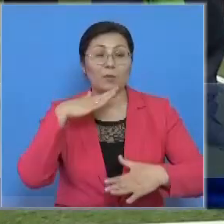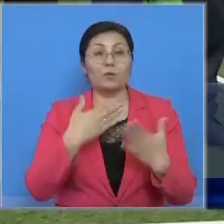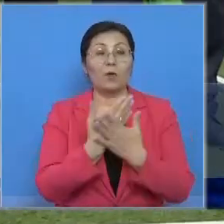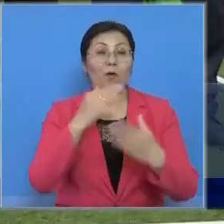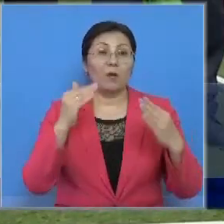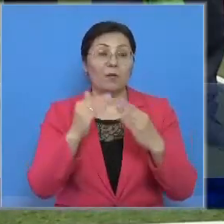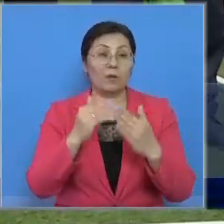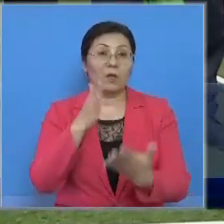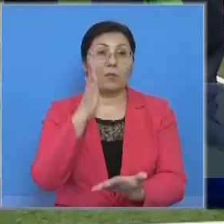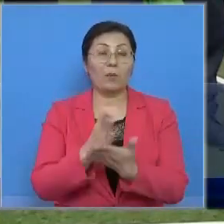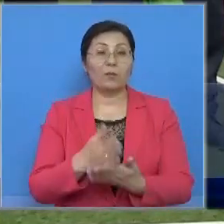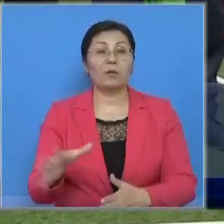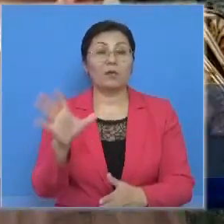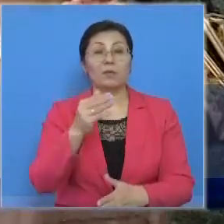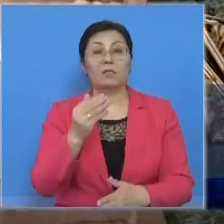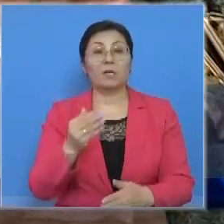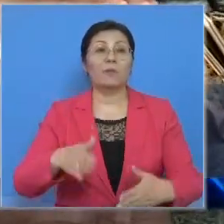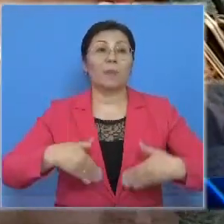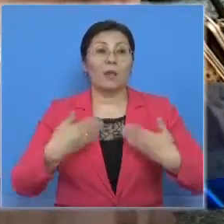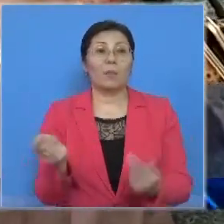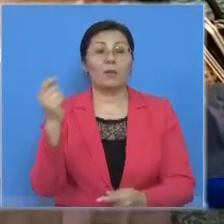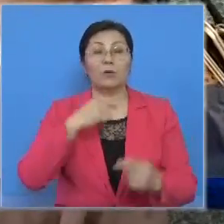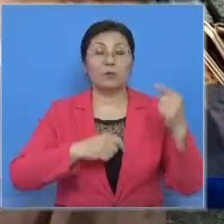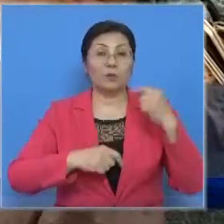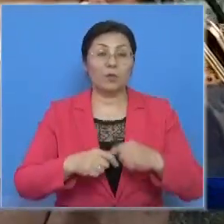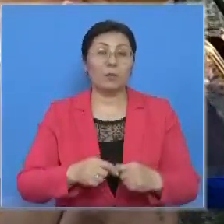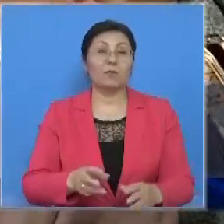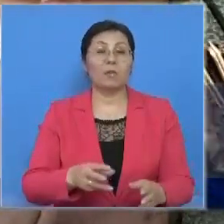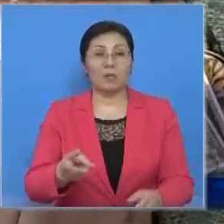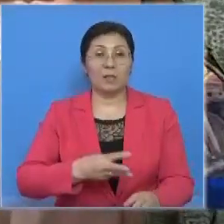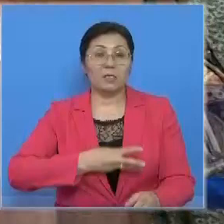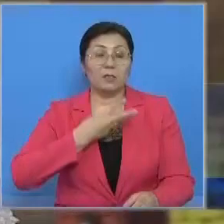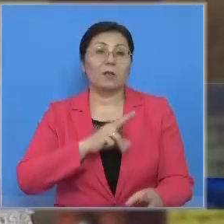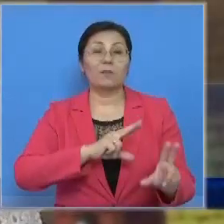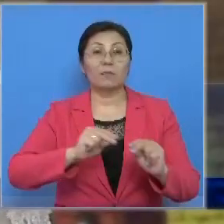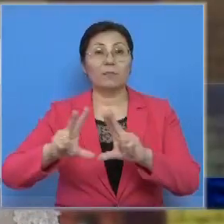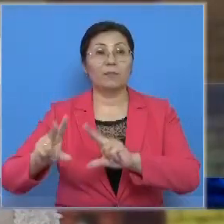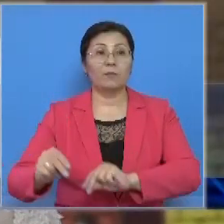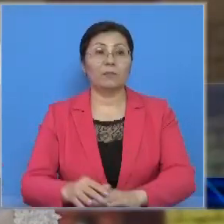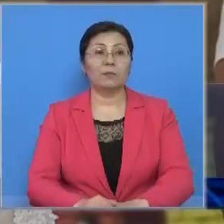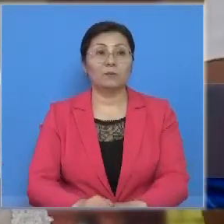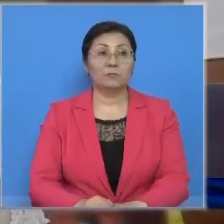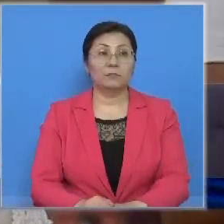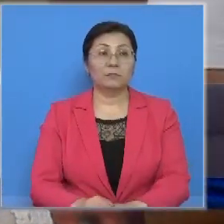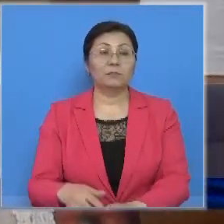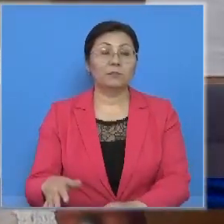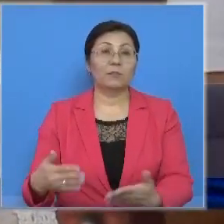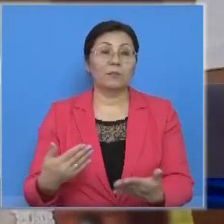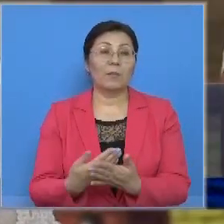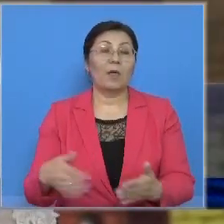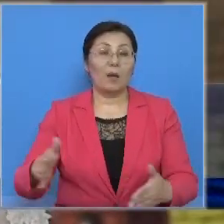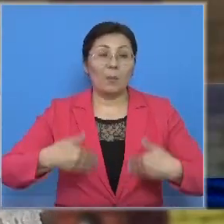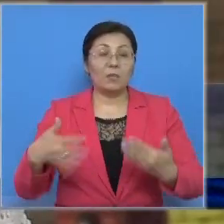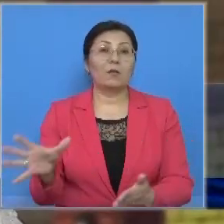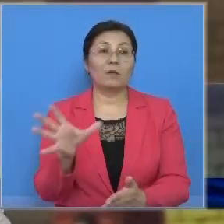Счастливые сельчане поздравляли друг друга с новосельем, желая благополучия и уюта. С новосельем